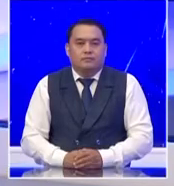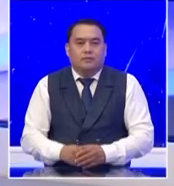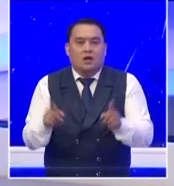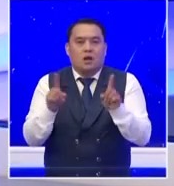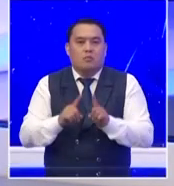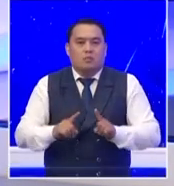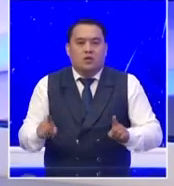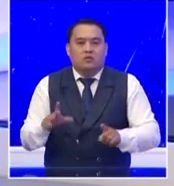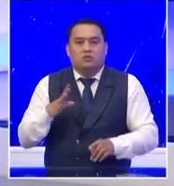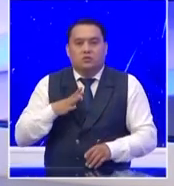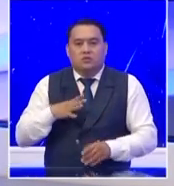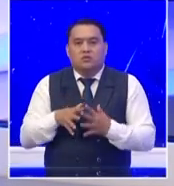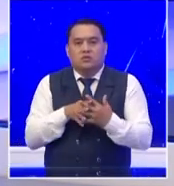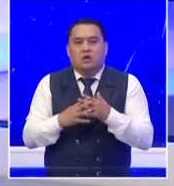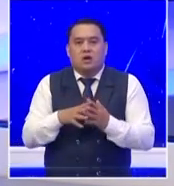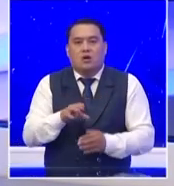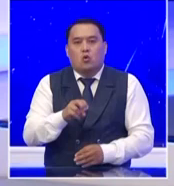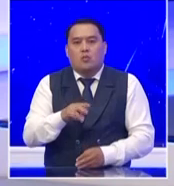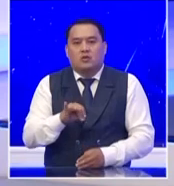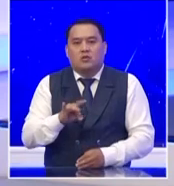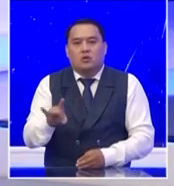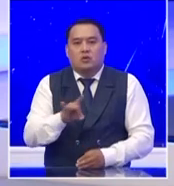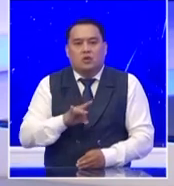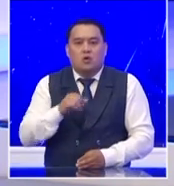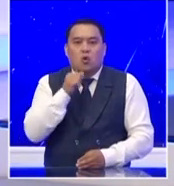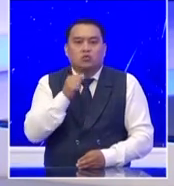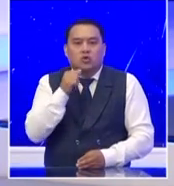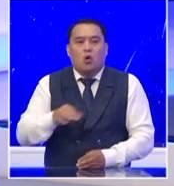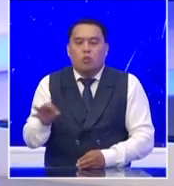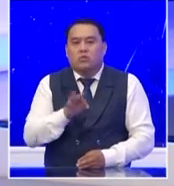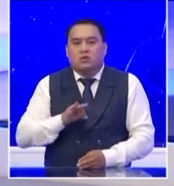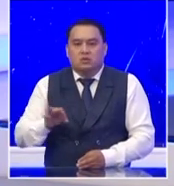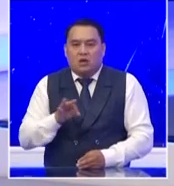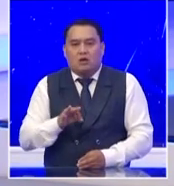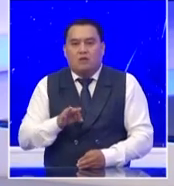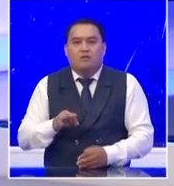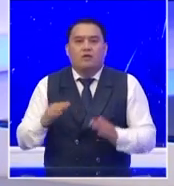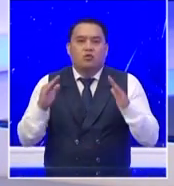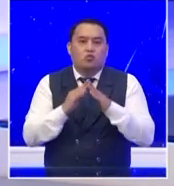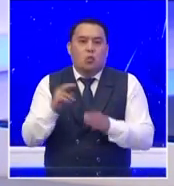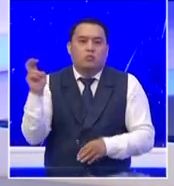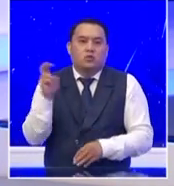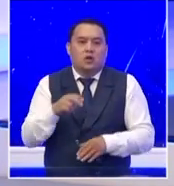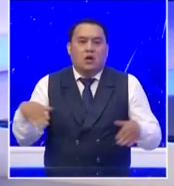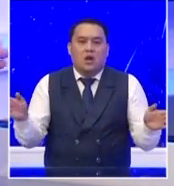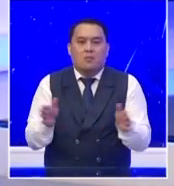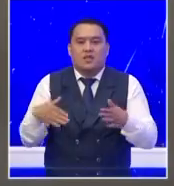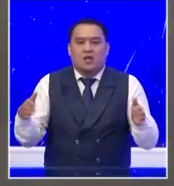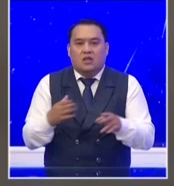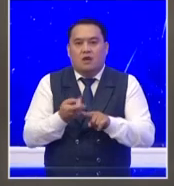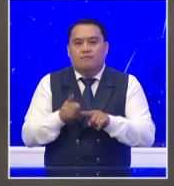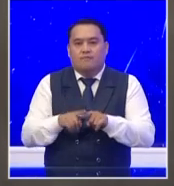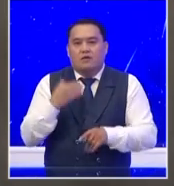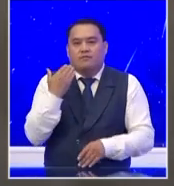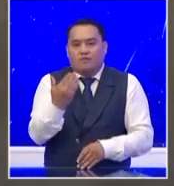Необычную картину застали жители поселка Карауба Сарыкольского района Костанайской области. К ним во двор наведалась лебединая пара, передает